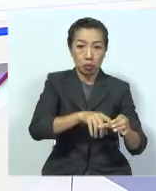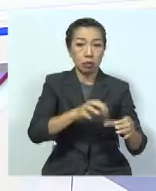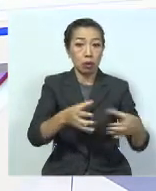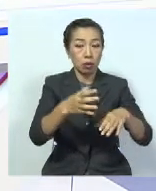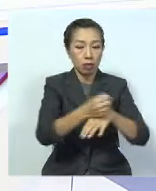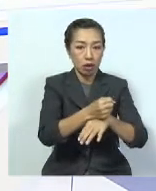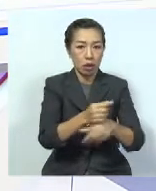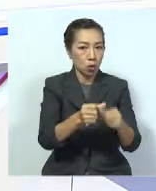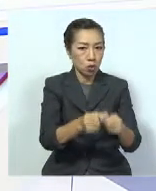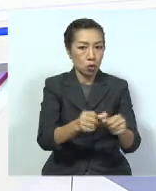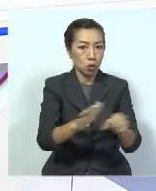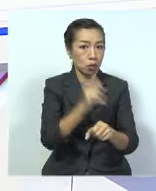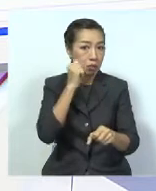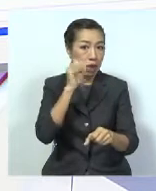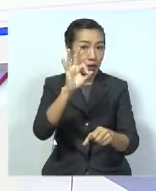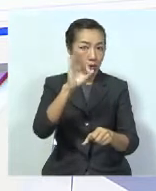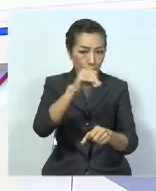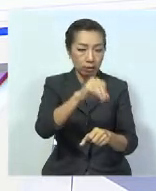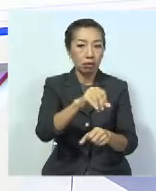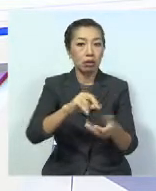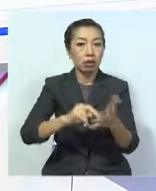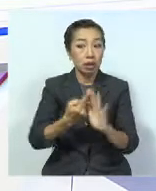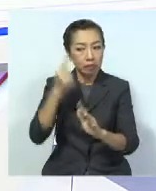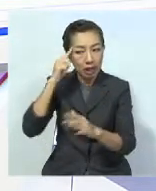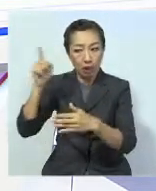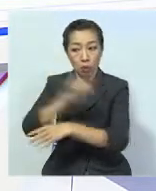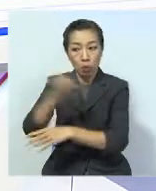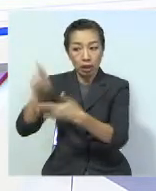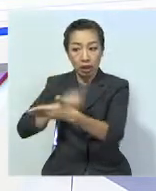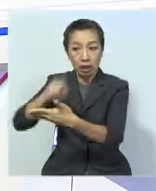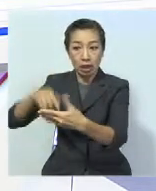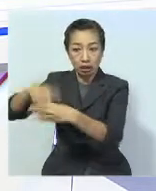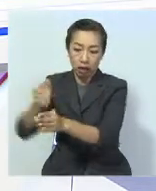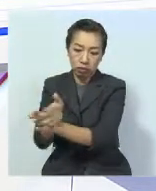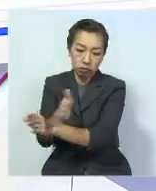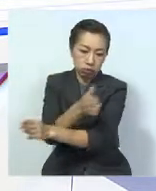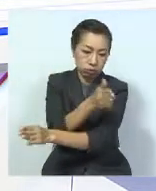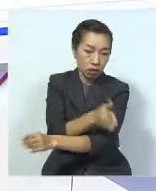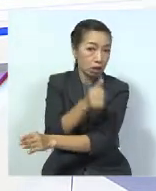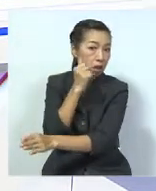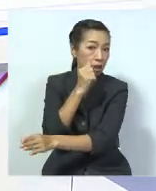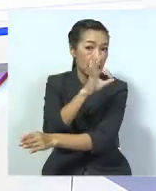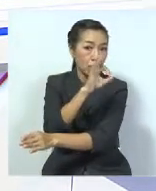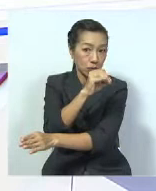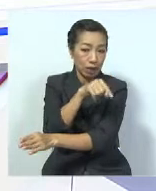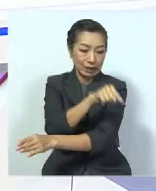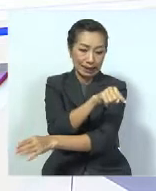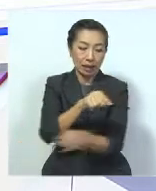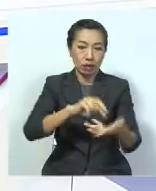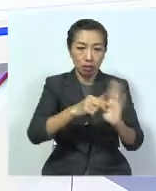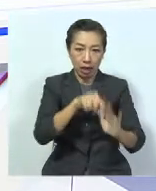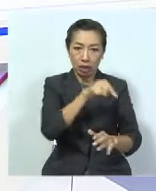งกับตามข้อกำหนดสังกัดพรรค90วันที่นับวันเลือกตั้งก็คือวันที่24กุมภาพันธ์